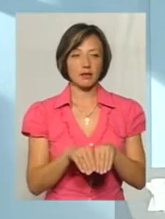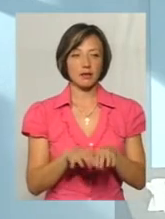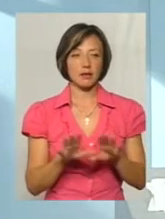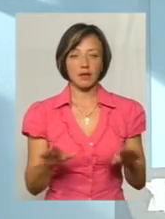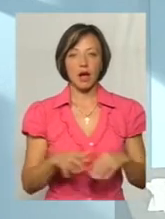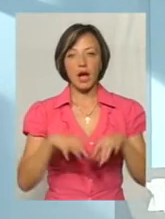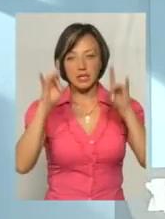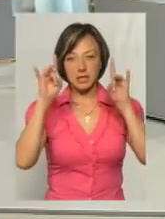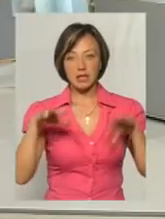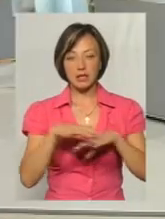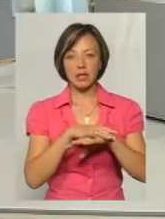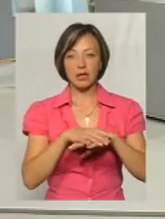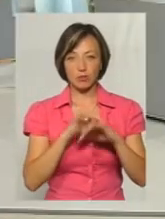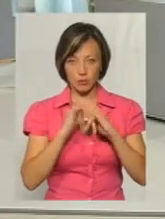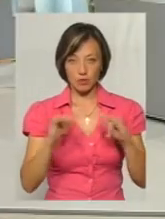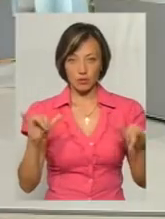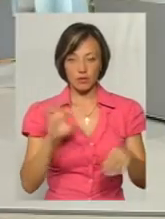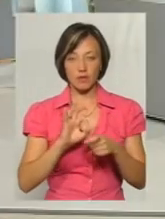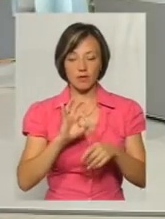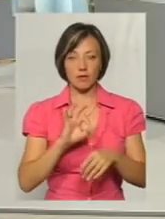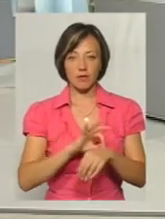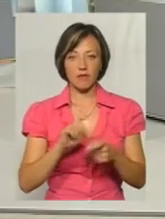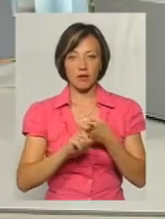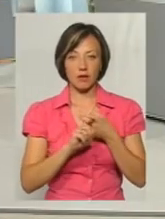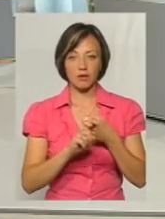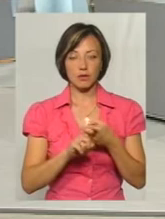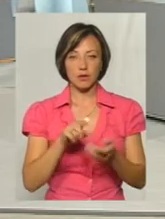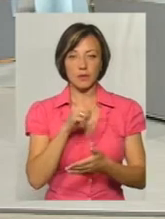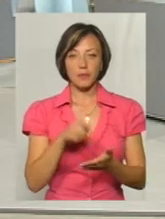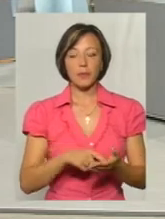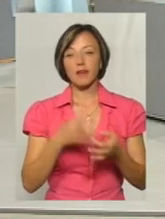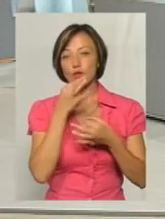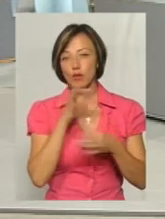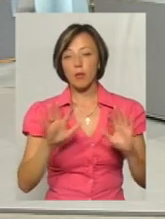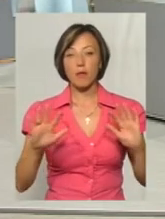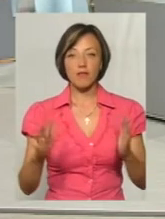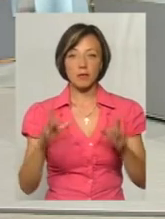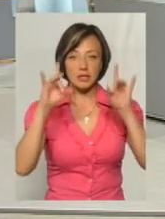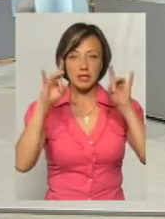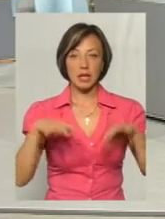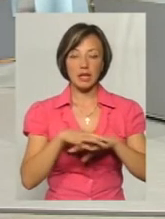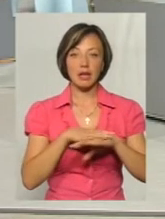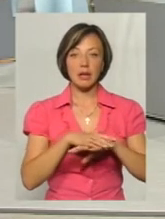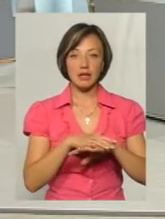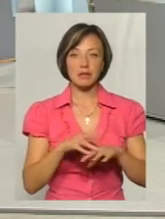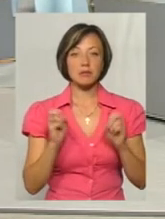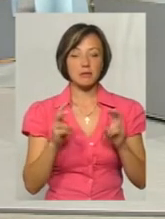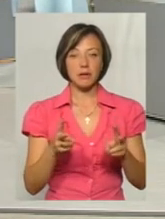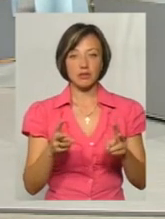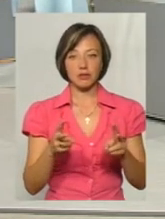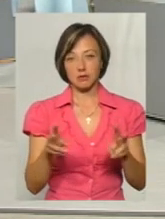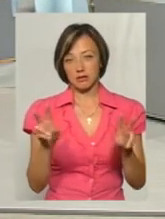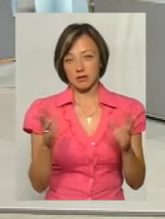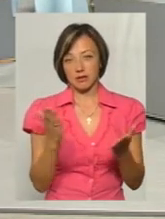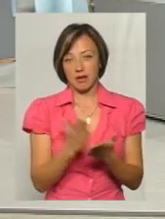стихійні ринки сприяють розповсюдженню вірусу? Ну, в будь-якому випадку стихійні ринки – це досить небезпечне